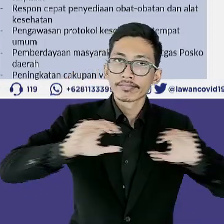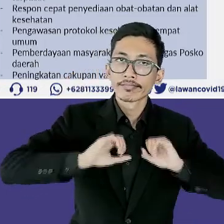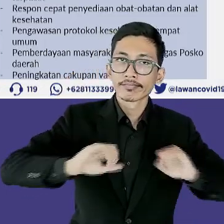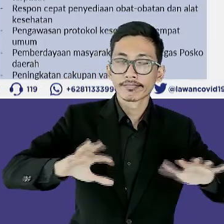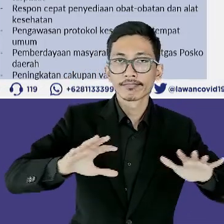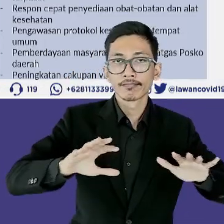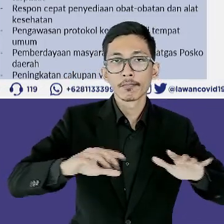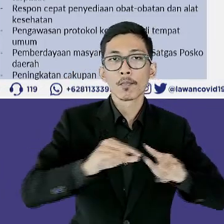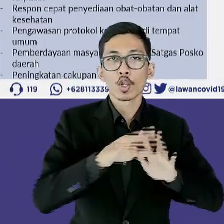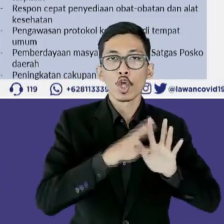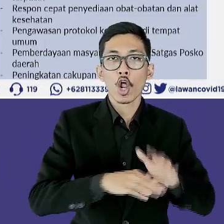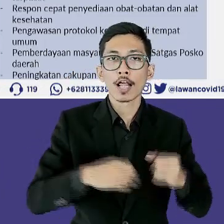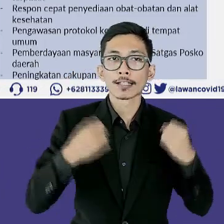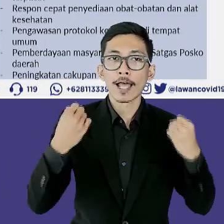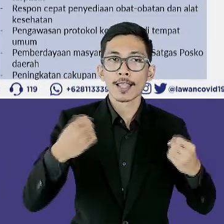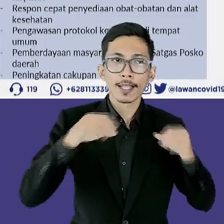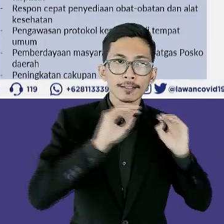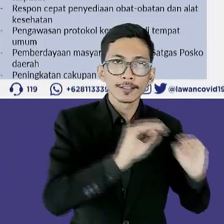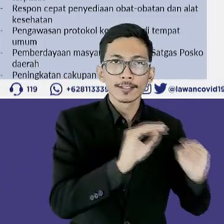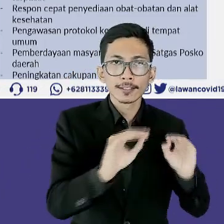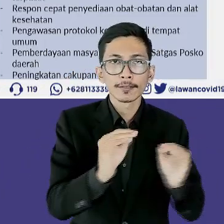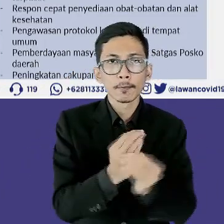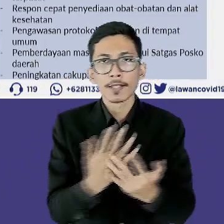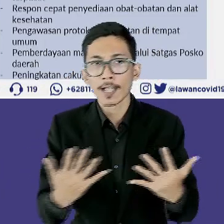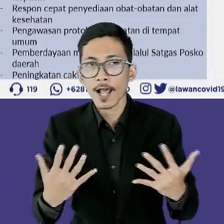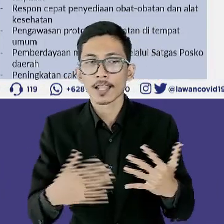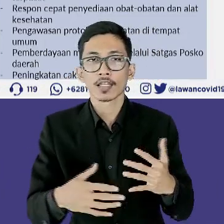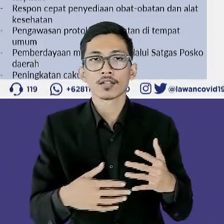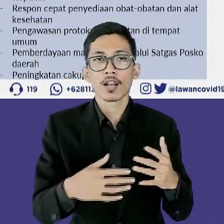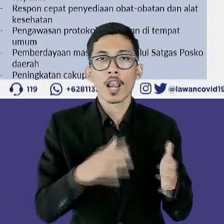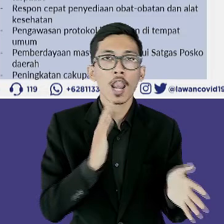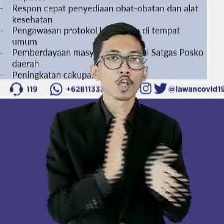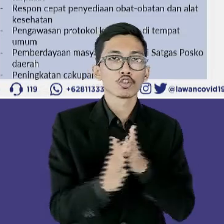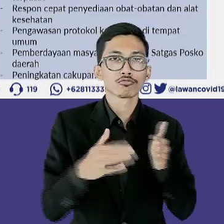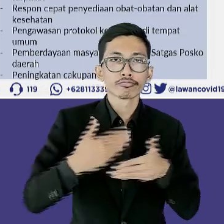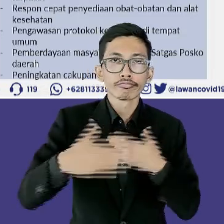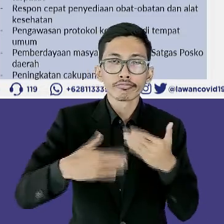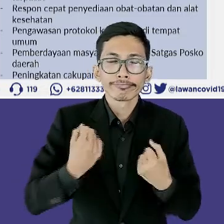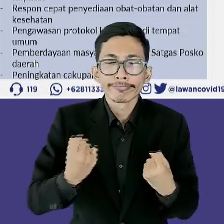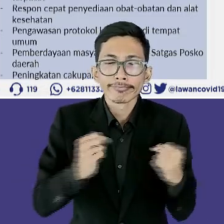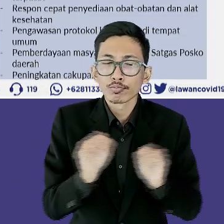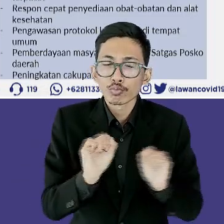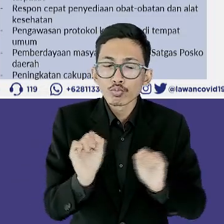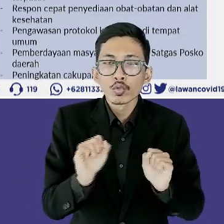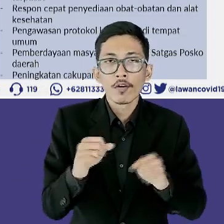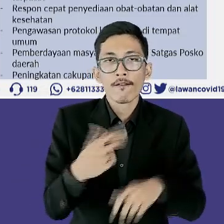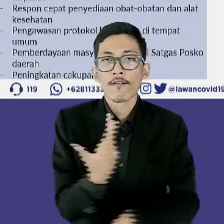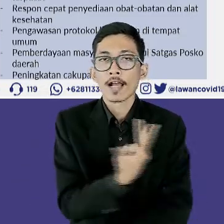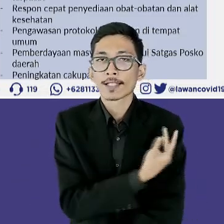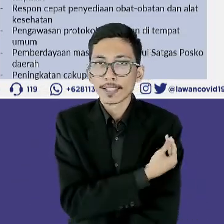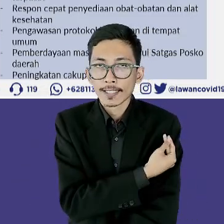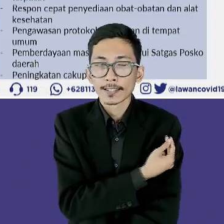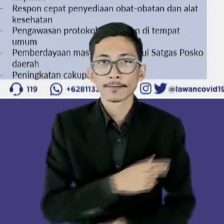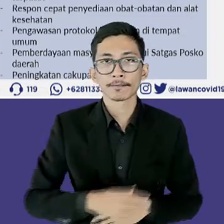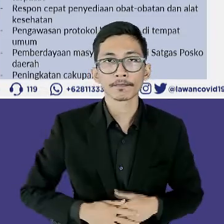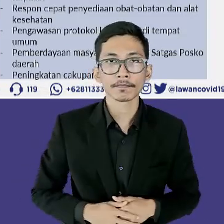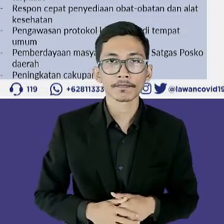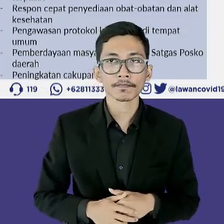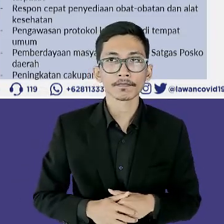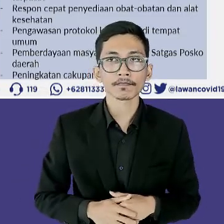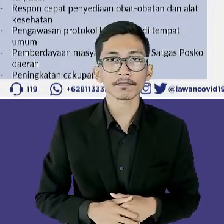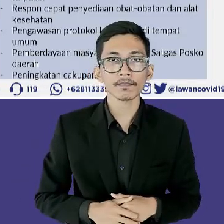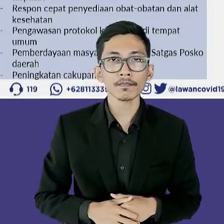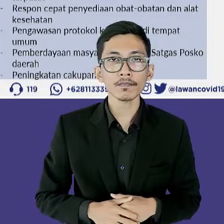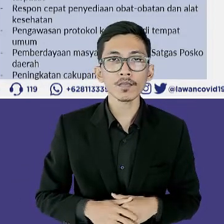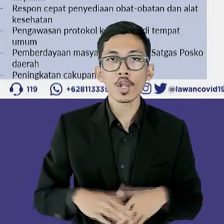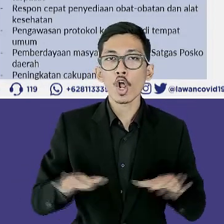protokol kesehatan dan meningkatkan cakupan vaksinasi. Lockdown tidak diberlakukan dan kegiatan